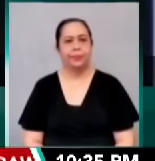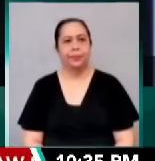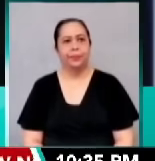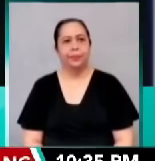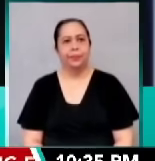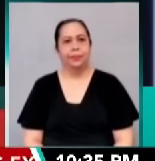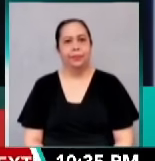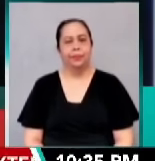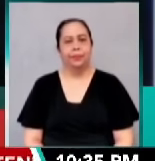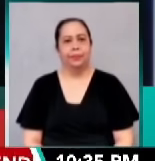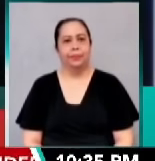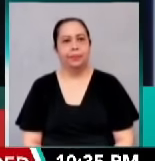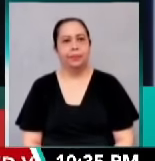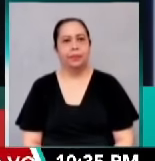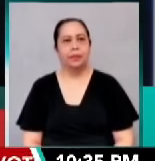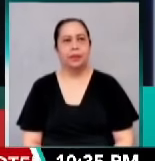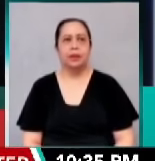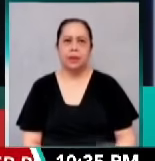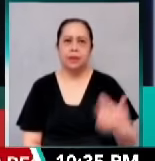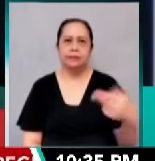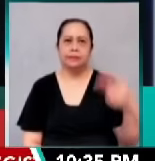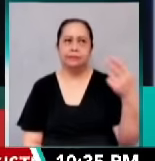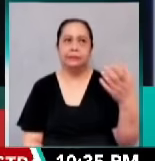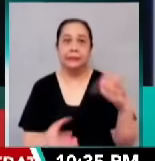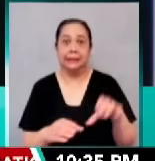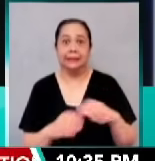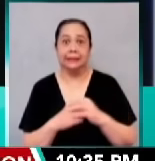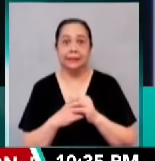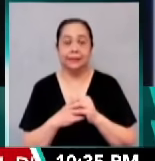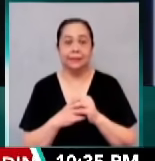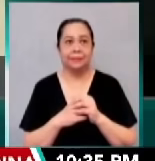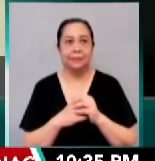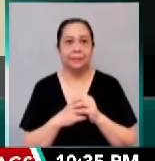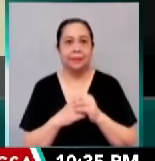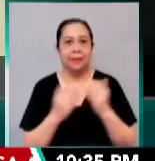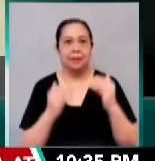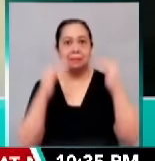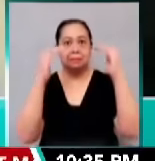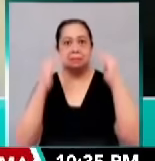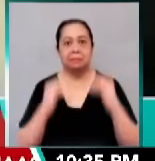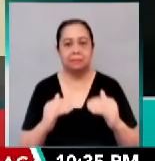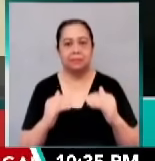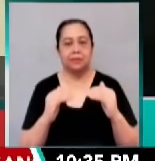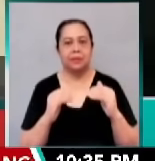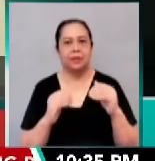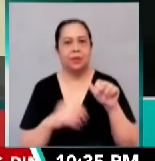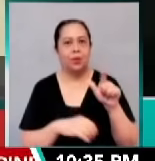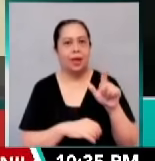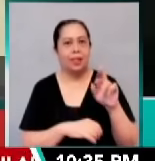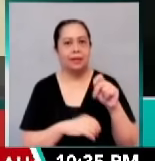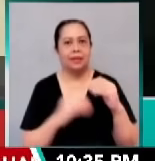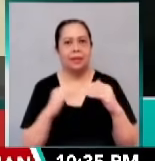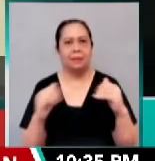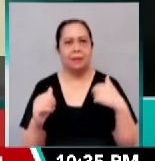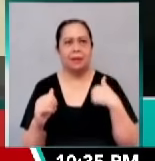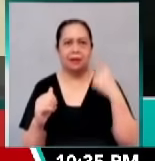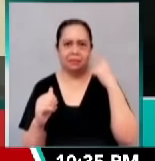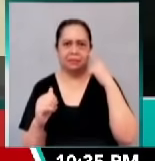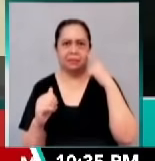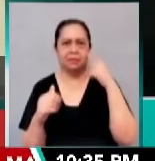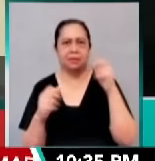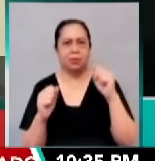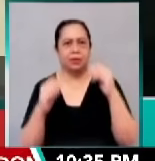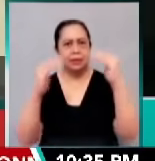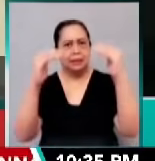It's a high chance of a lowering of alert level. Tingin natin pwede na talagang ibaba sa alert level 3